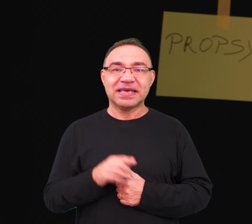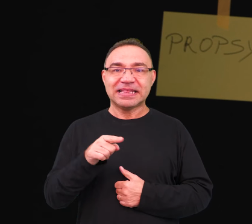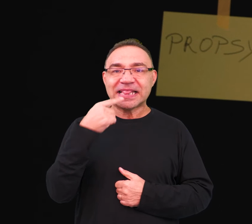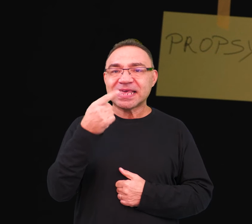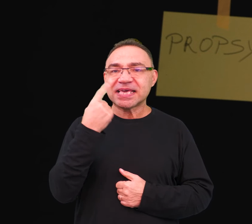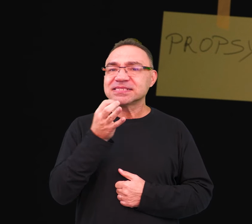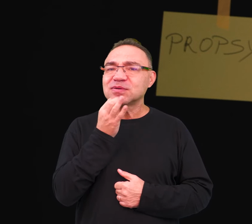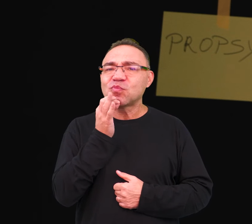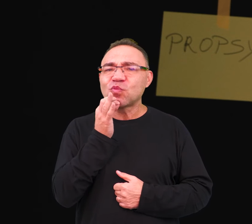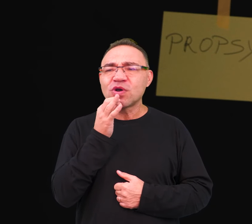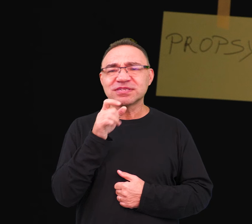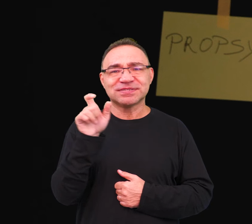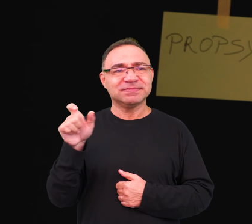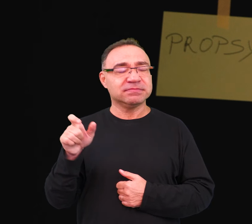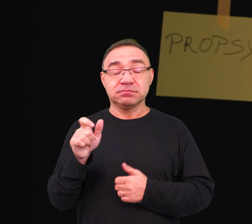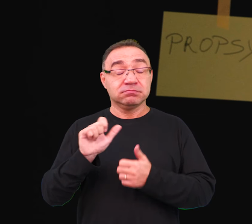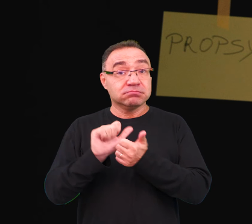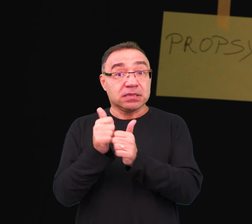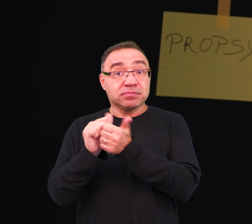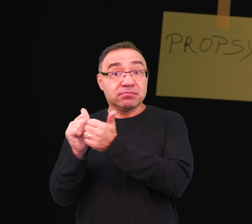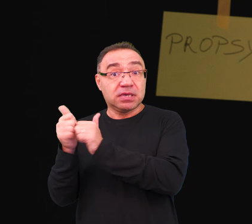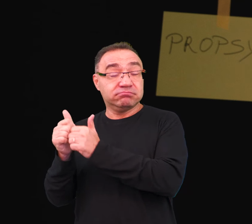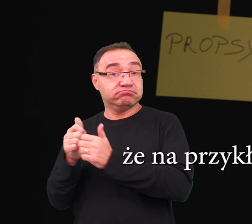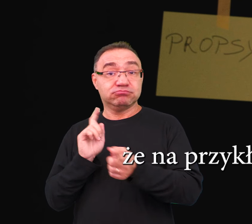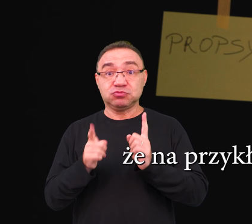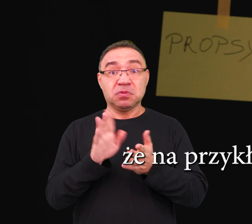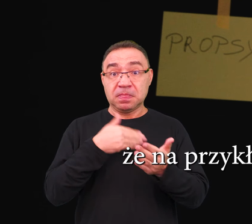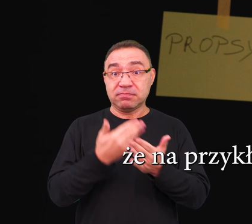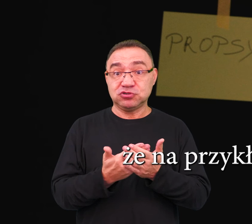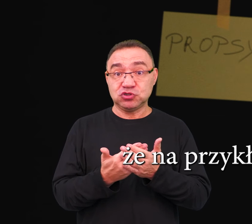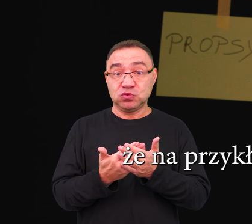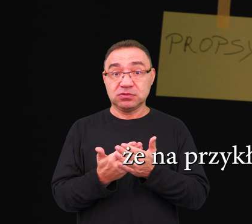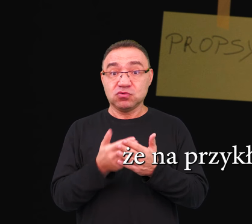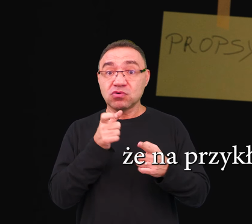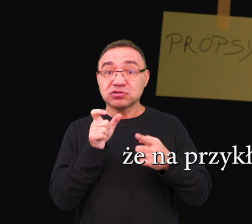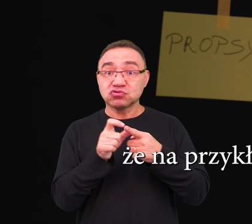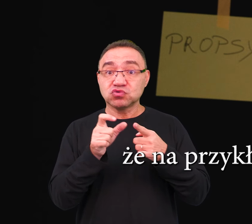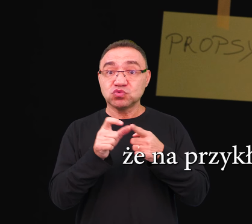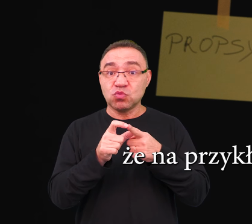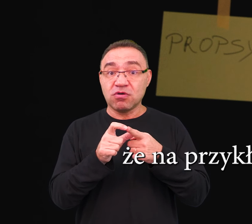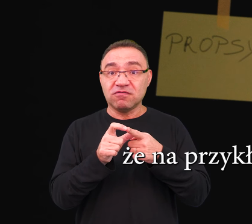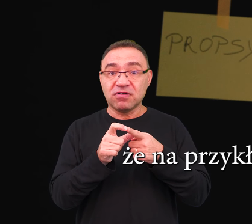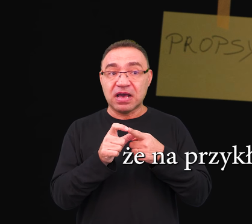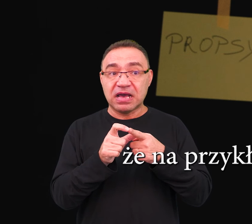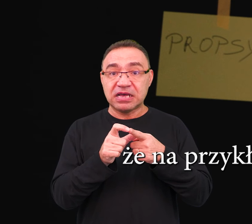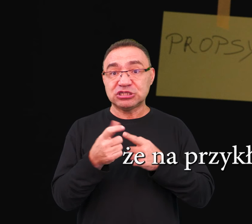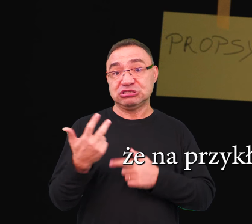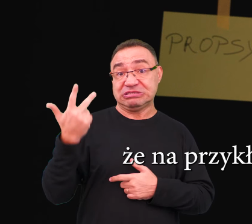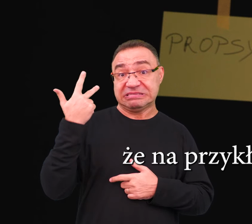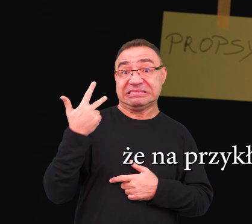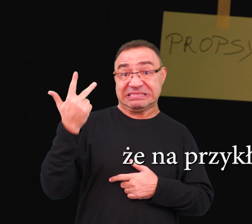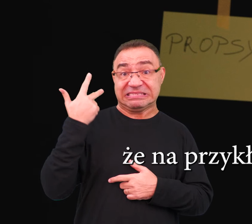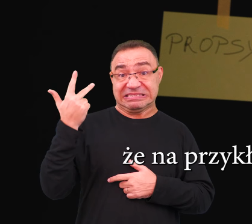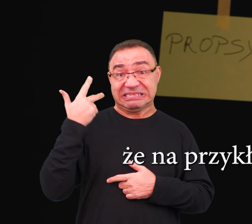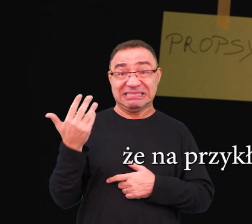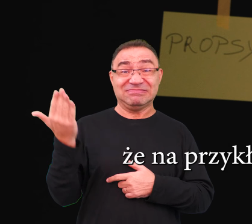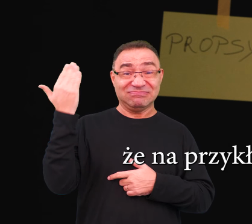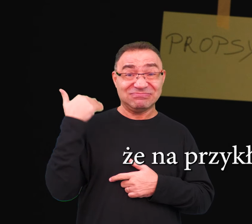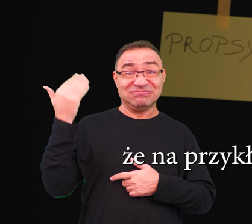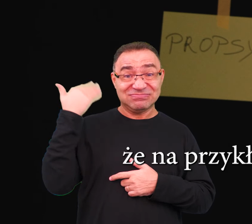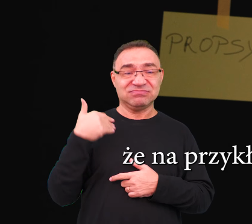Ten język młodzieżowy jest tak dynamiczny, że na przykład słowa, które